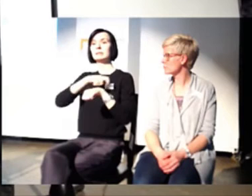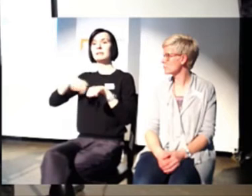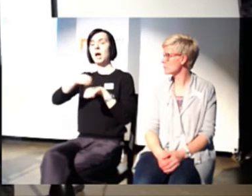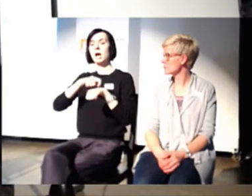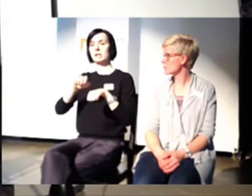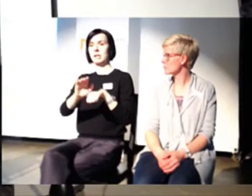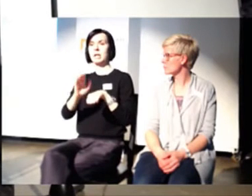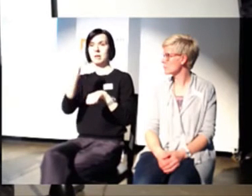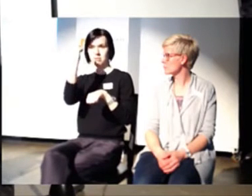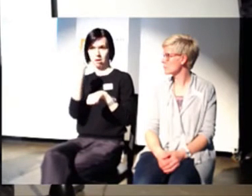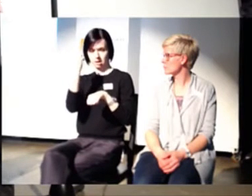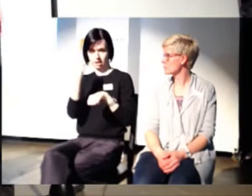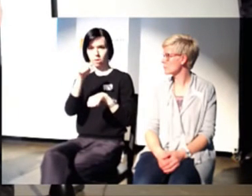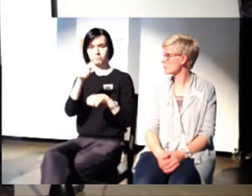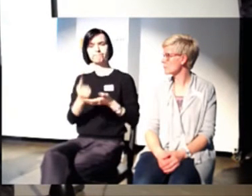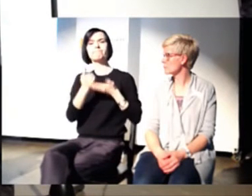esteettömyys